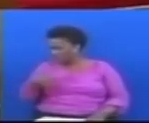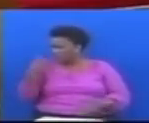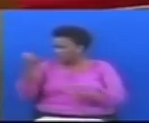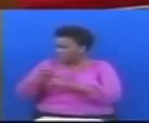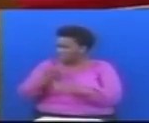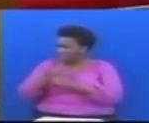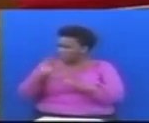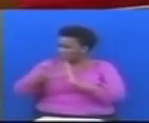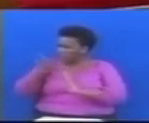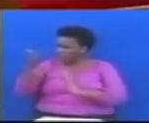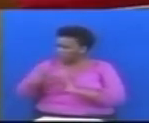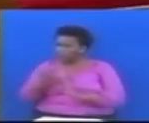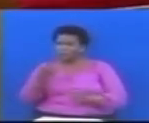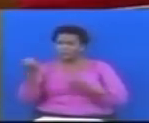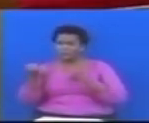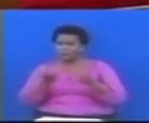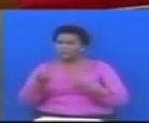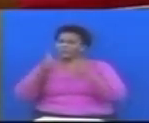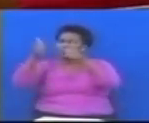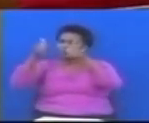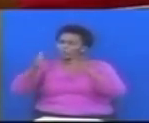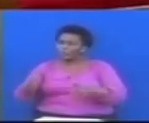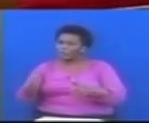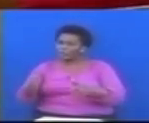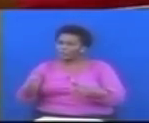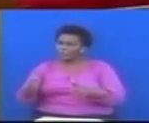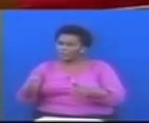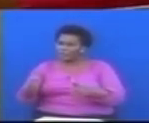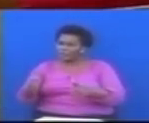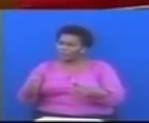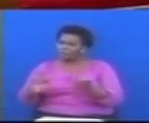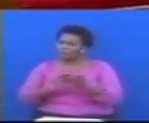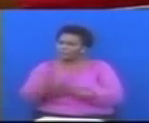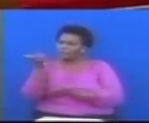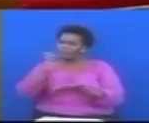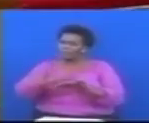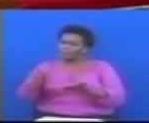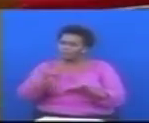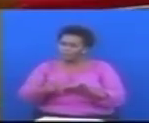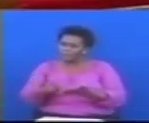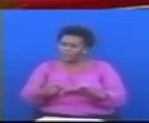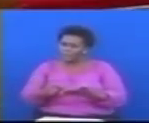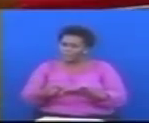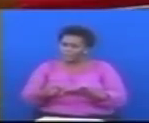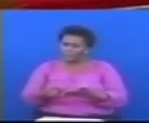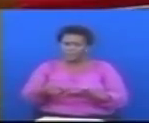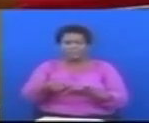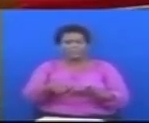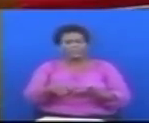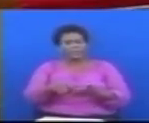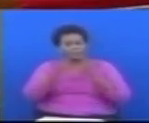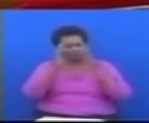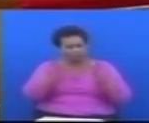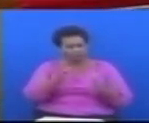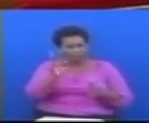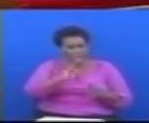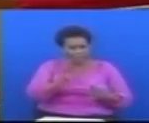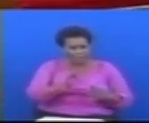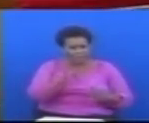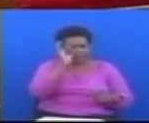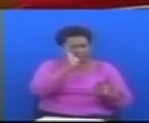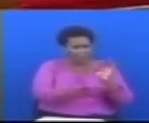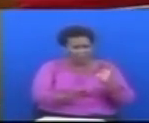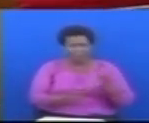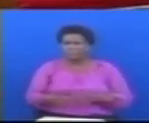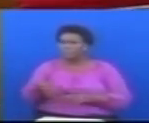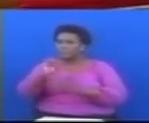madereva zilizotangazwa zimetangazwa kupitia ofisi ya mkuu wa wilaya ya Kibiti na ofisi ya mkuu wa wilaya ya Rufiji na wakuu wa wilaya wa mkoa wa